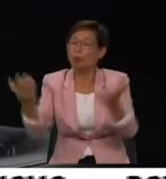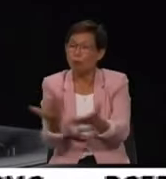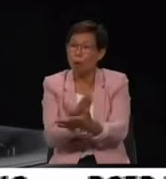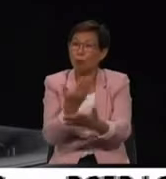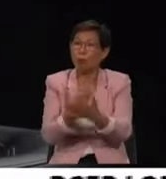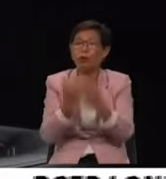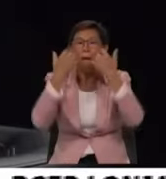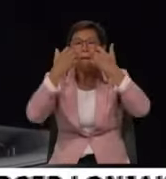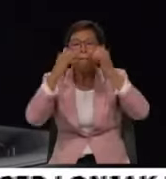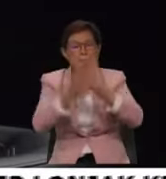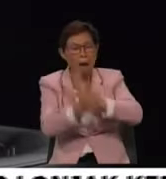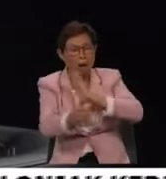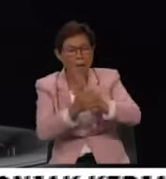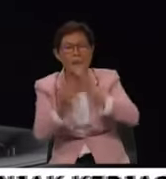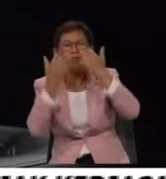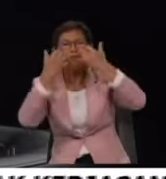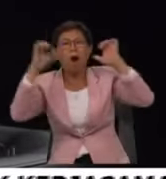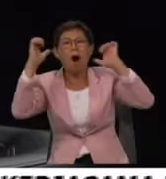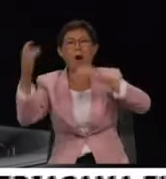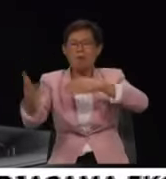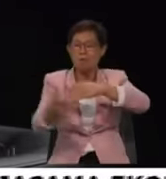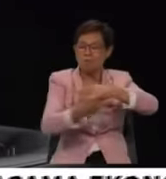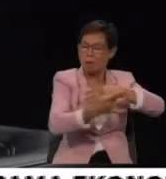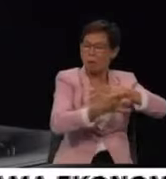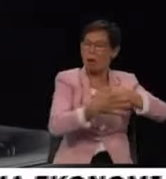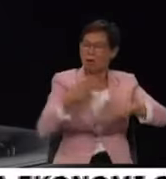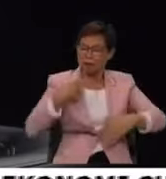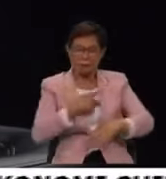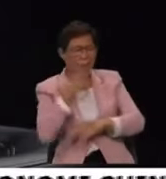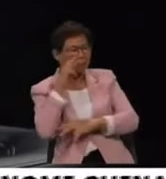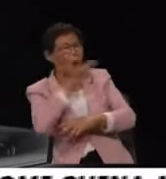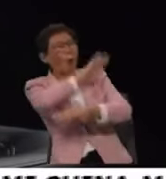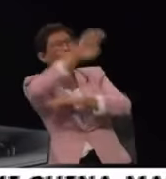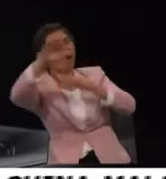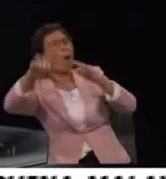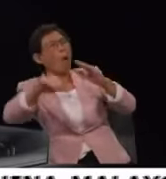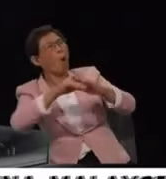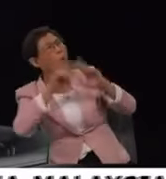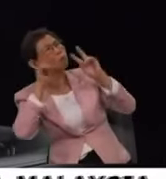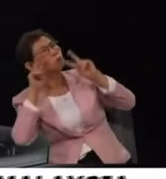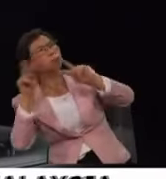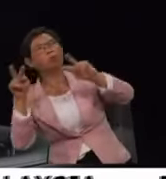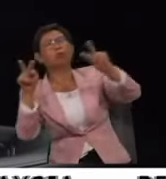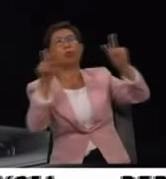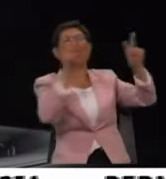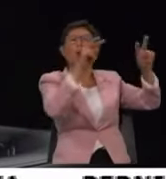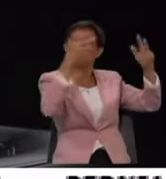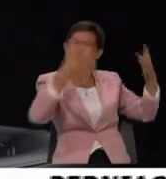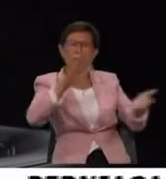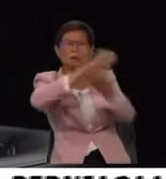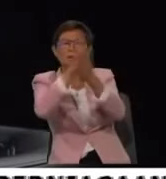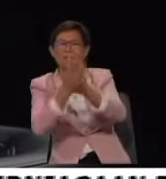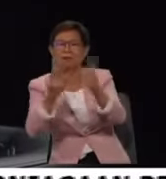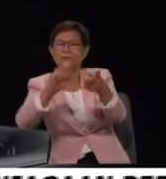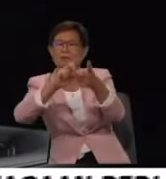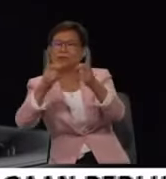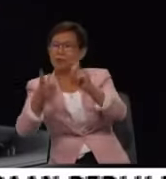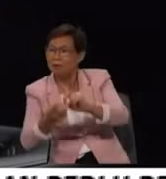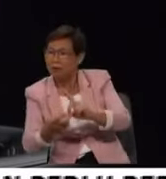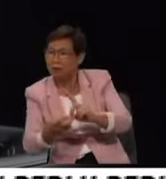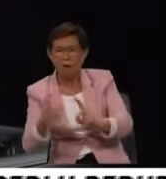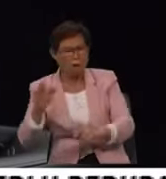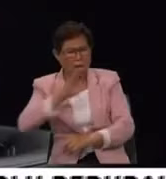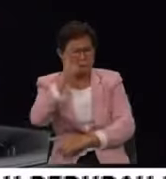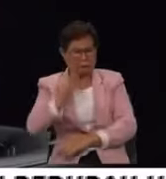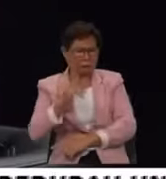bakat-bakat talent ah teknologi. Hari ini kita lihat semuanya didigitalasi. Kita tak